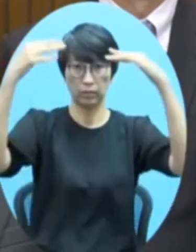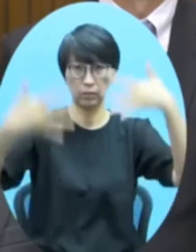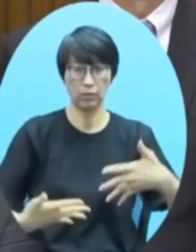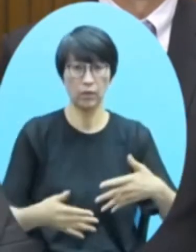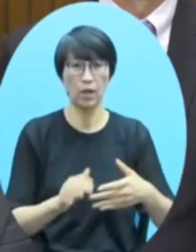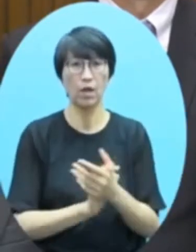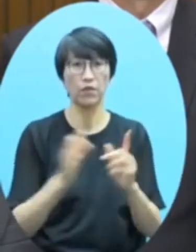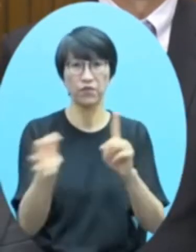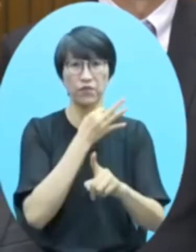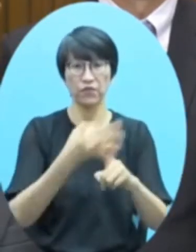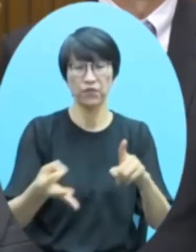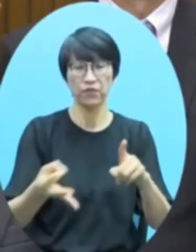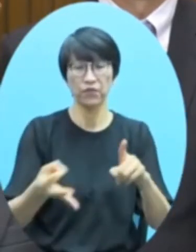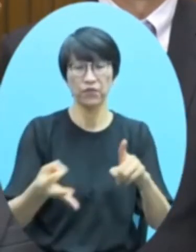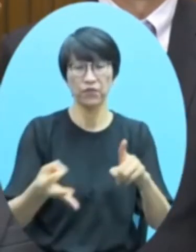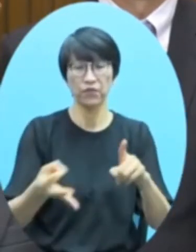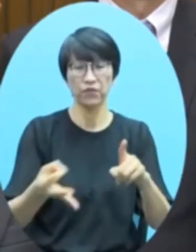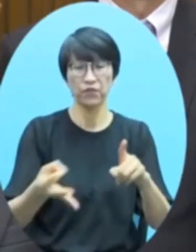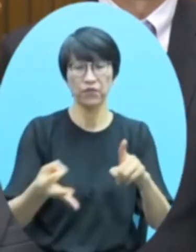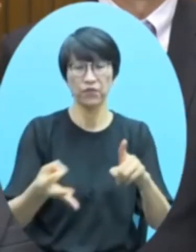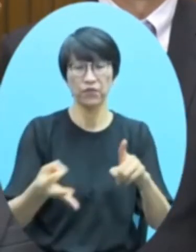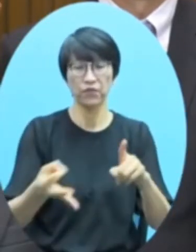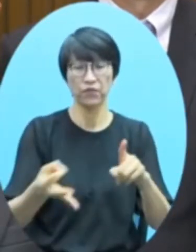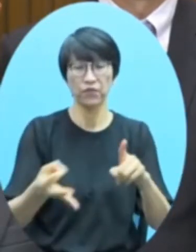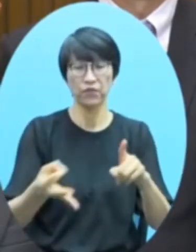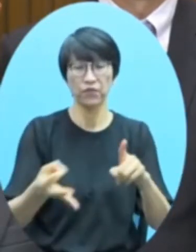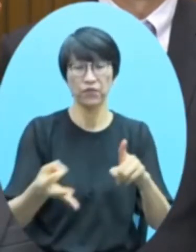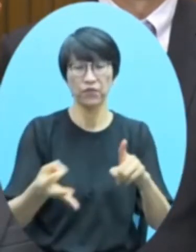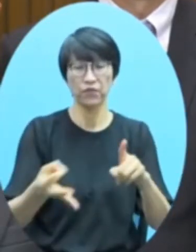行為，會摧毀